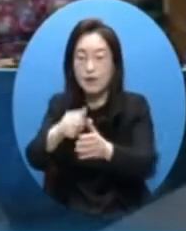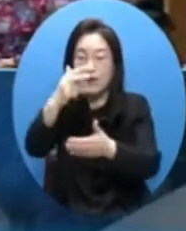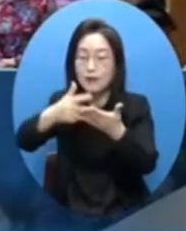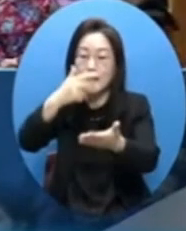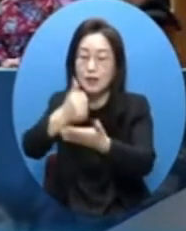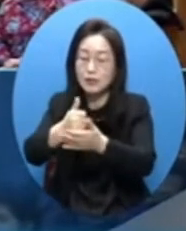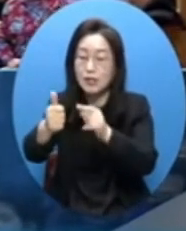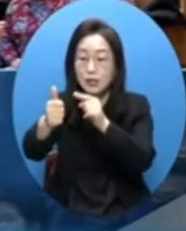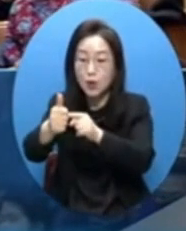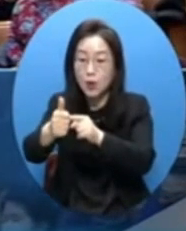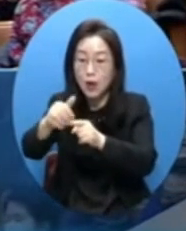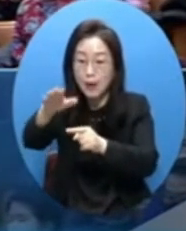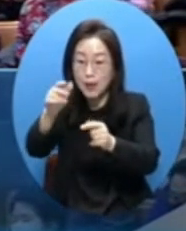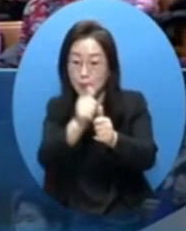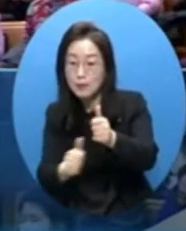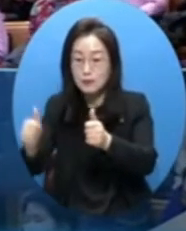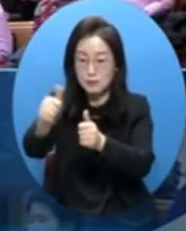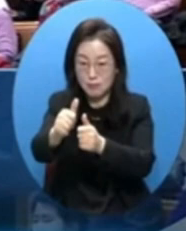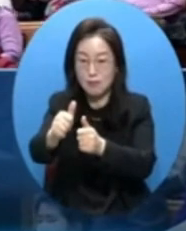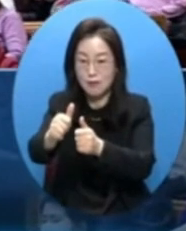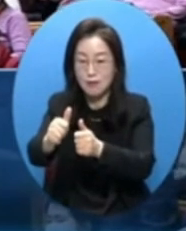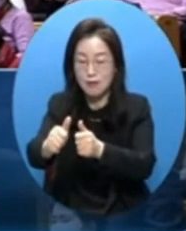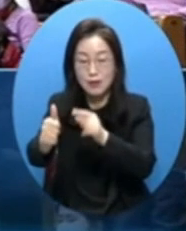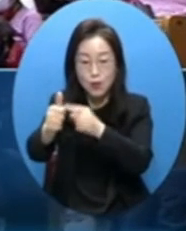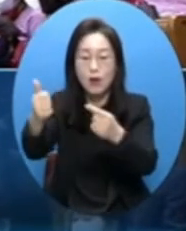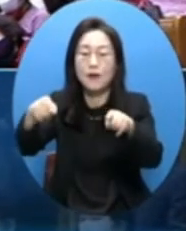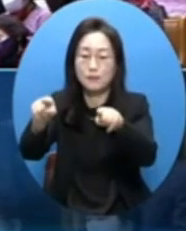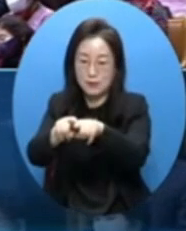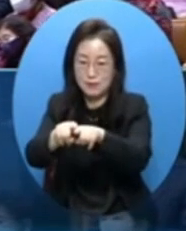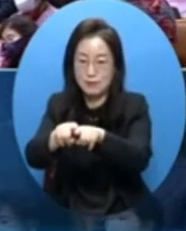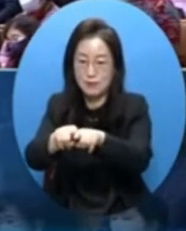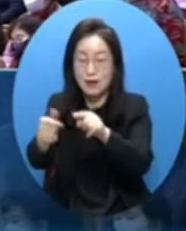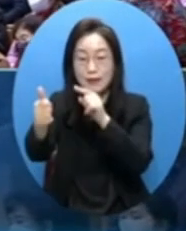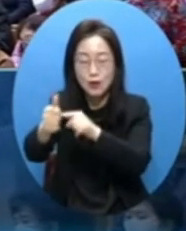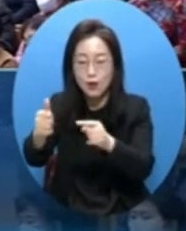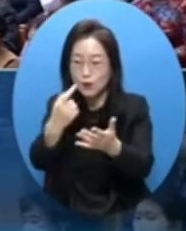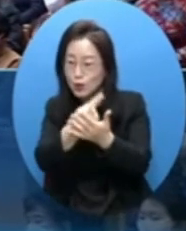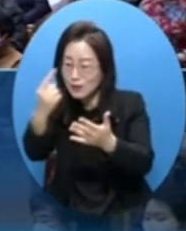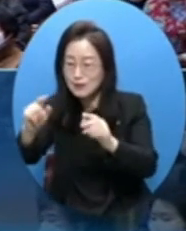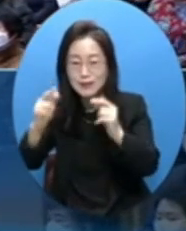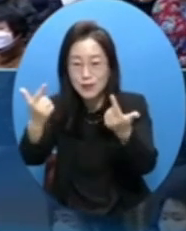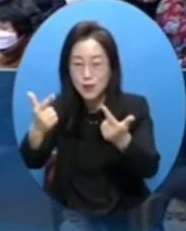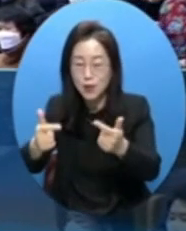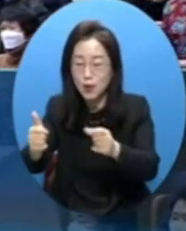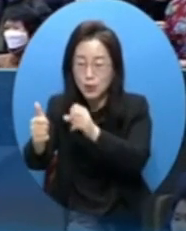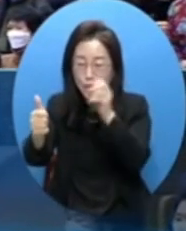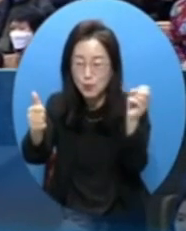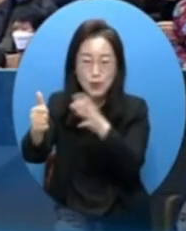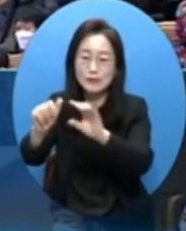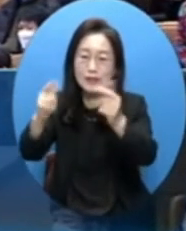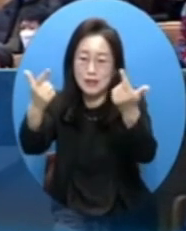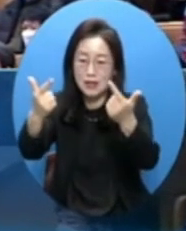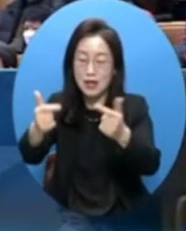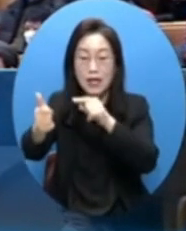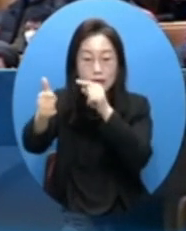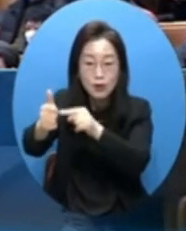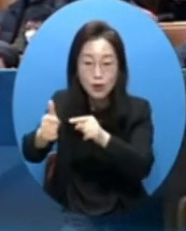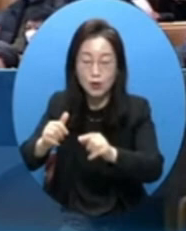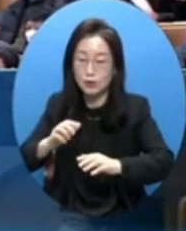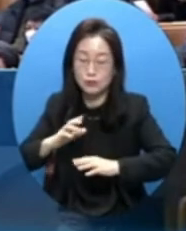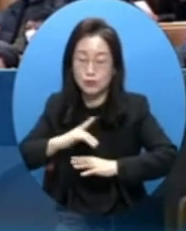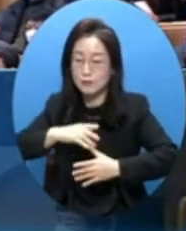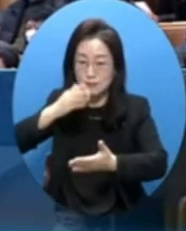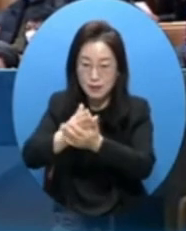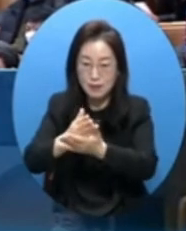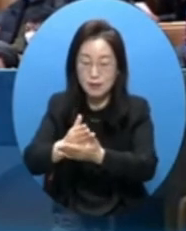그가 내 앞에서 가시며 너와 함께 하사 너를 떠나지 아니하시며 버리지 아니하시리니 너는 두려워하지